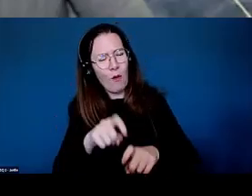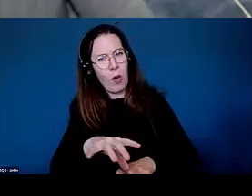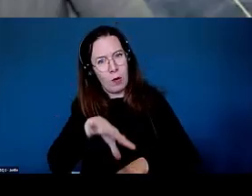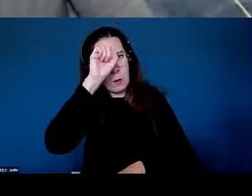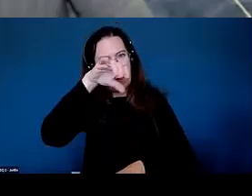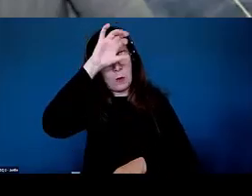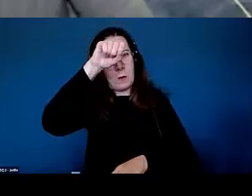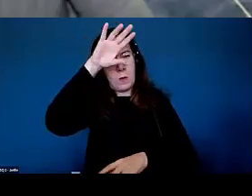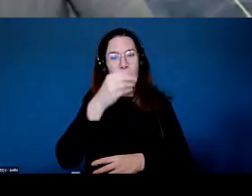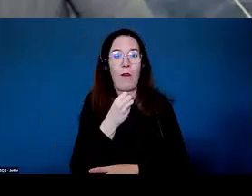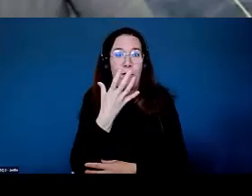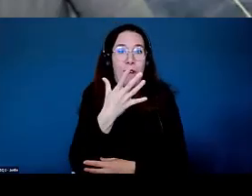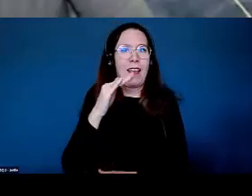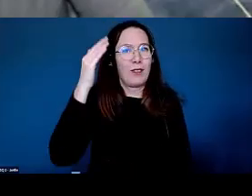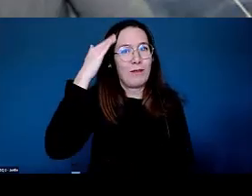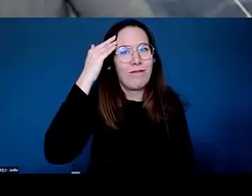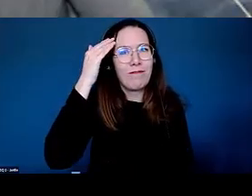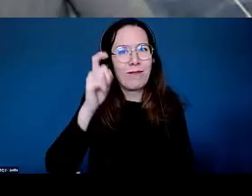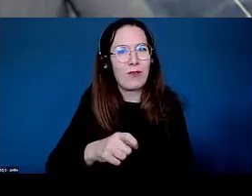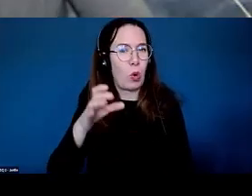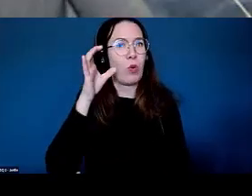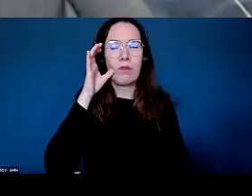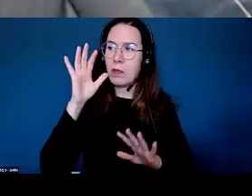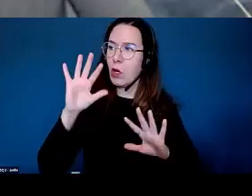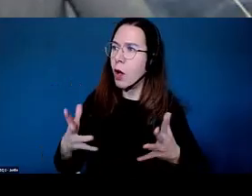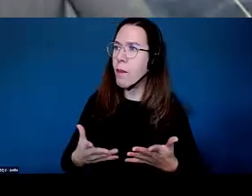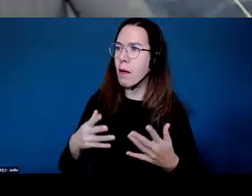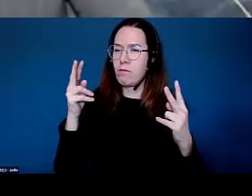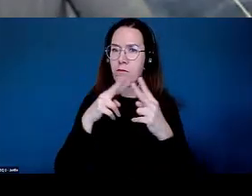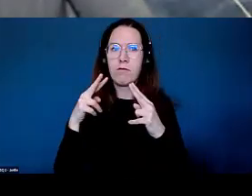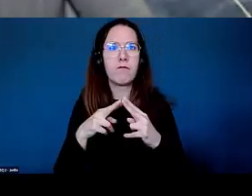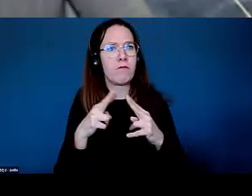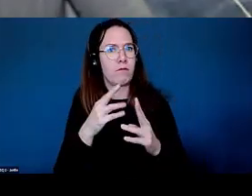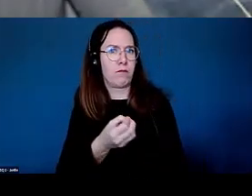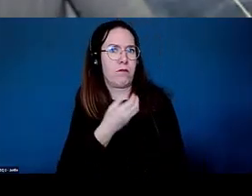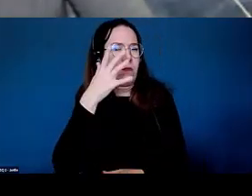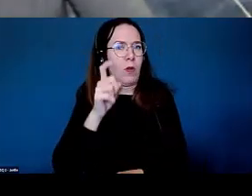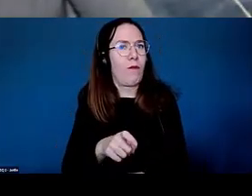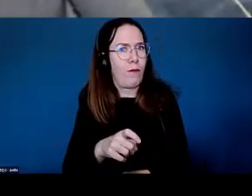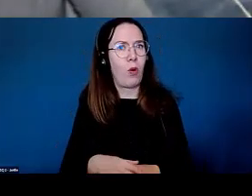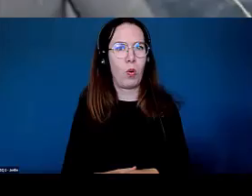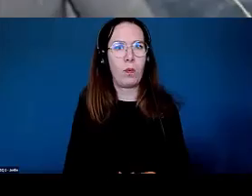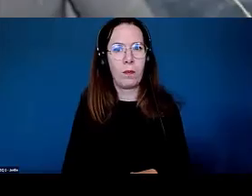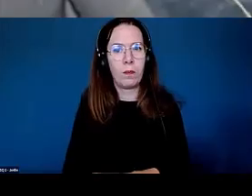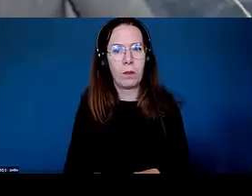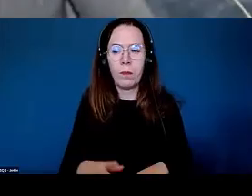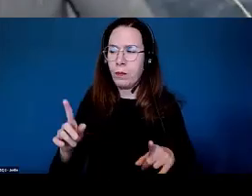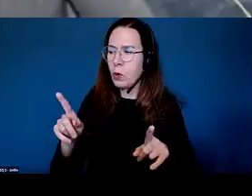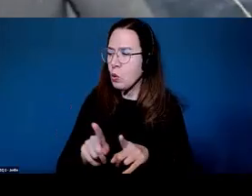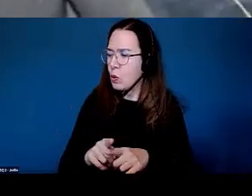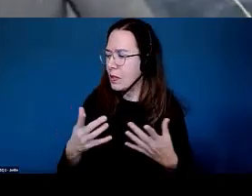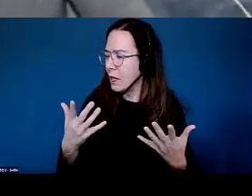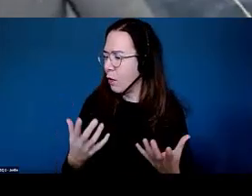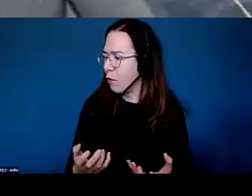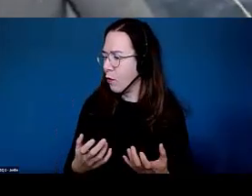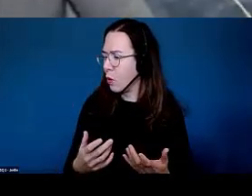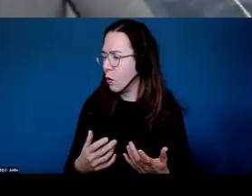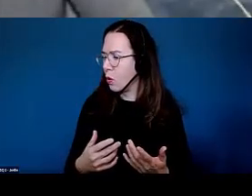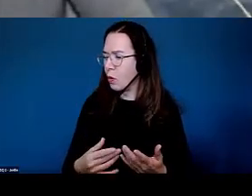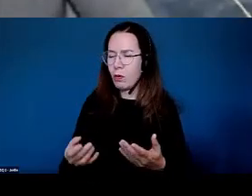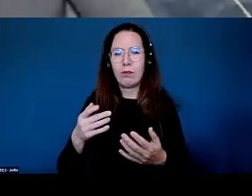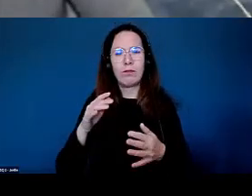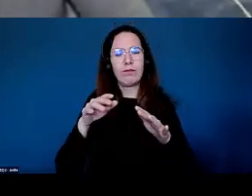pour que cela reste courant comme type de connaissance. Nous essayons aussi de faire